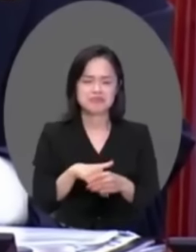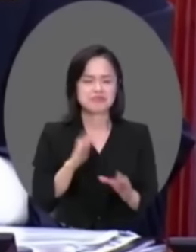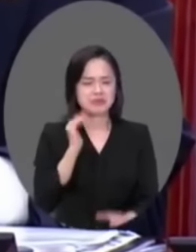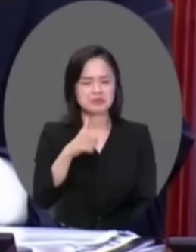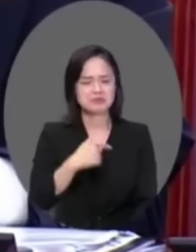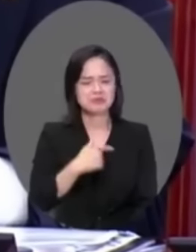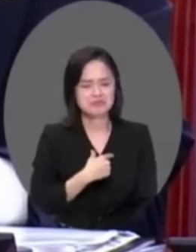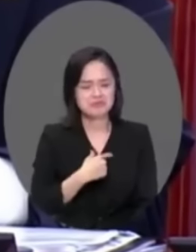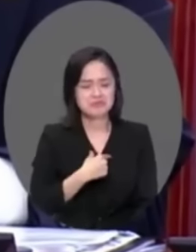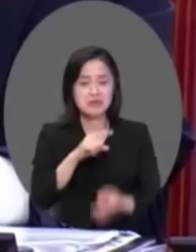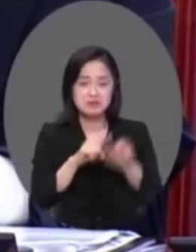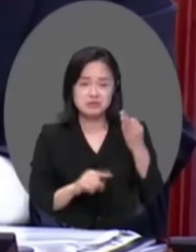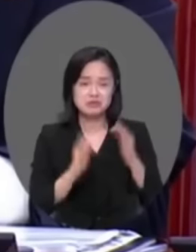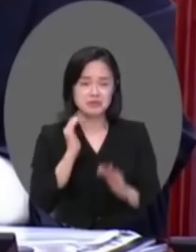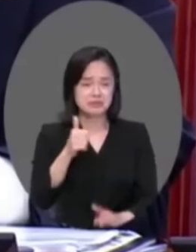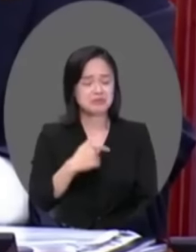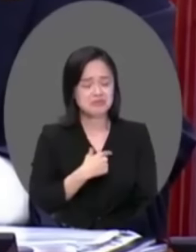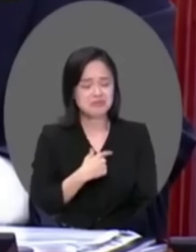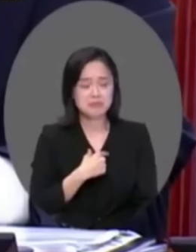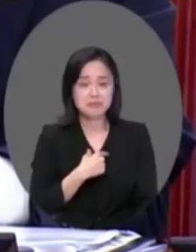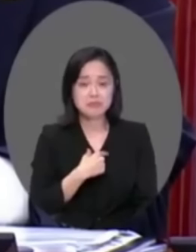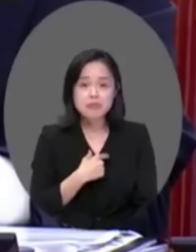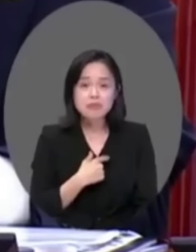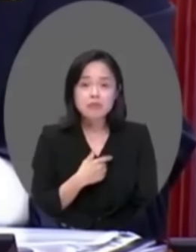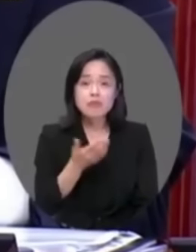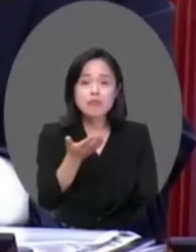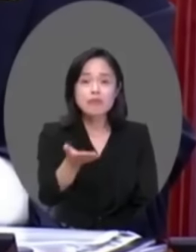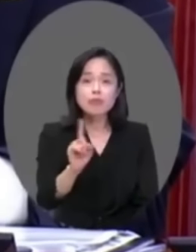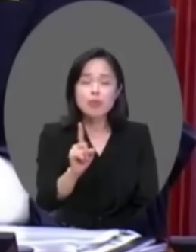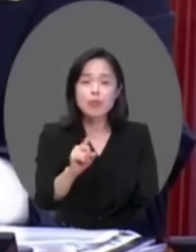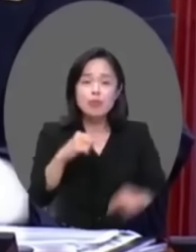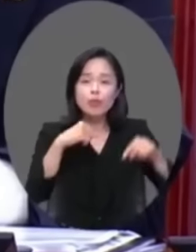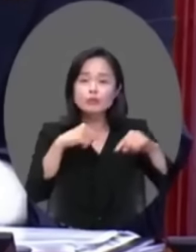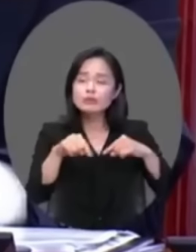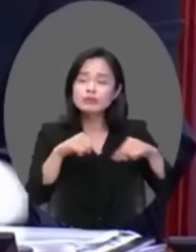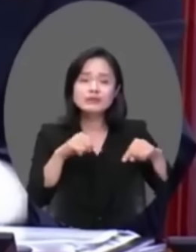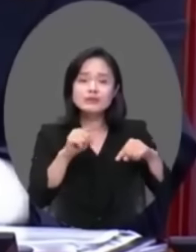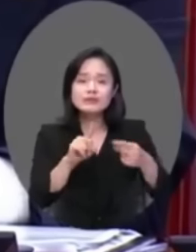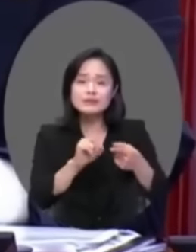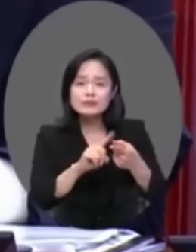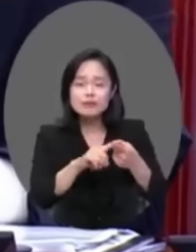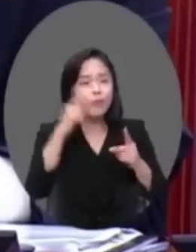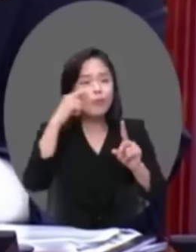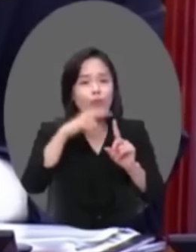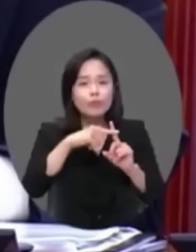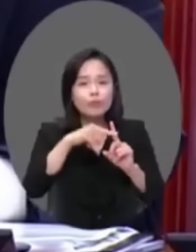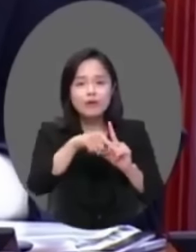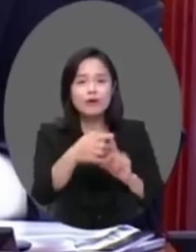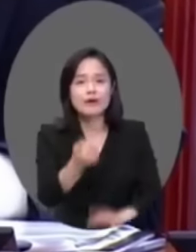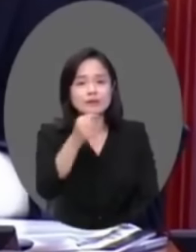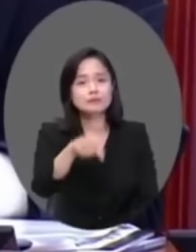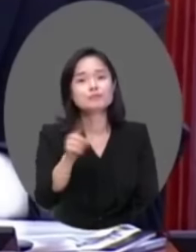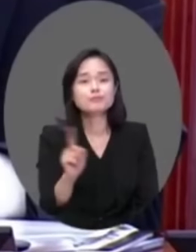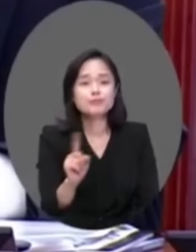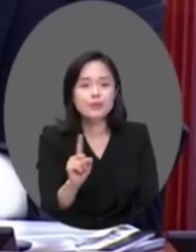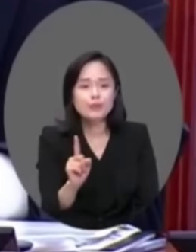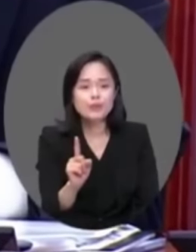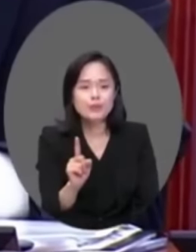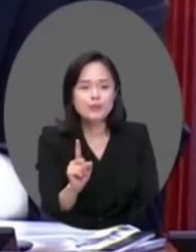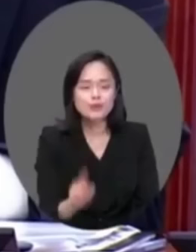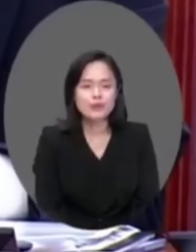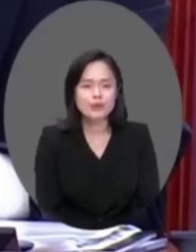하시는 겁니까 최근에 그 한동훈 당 대표에대 얘기한게 보면은 당대표 하려고 알랑방귀 끼고 거짓말한다 위선자 이렇게 말씀하셨는데 누구를